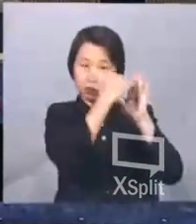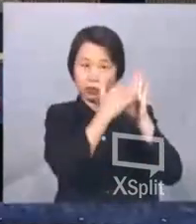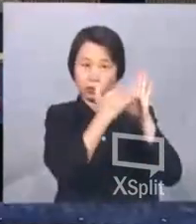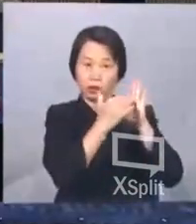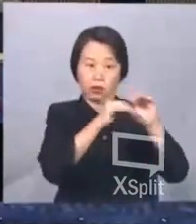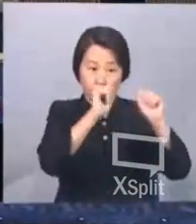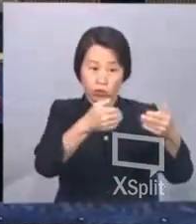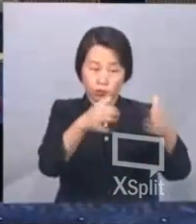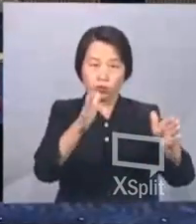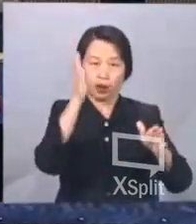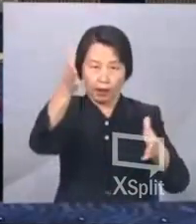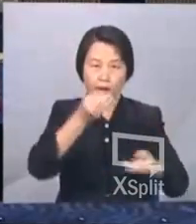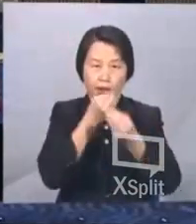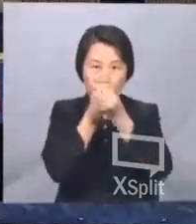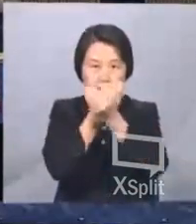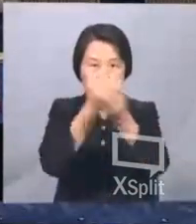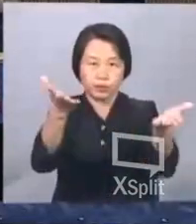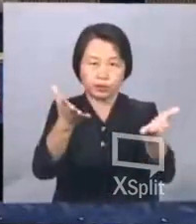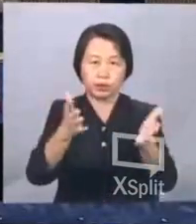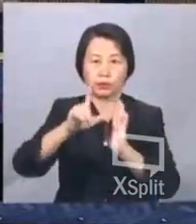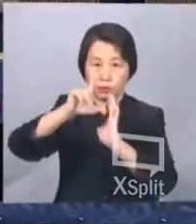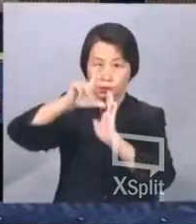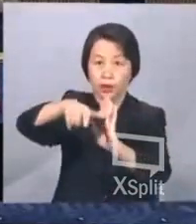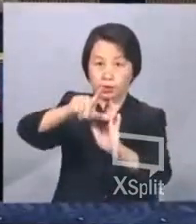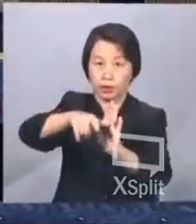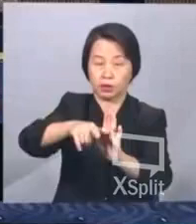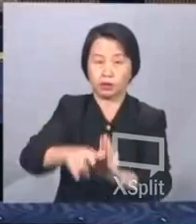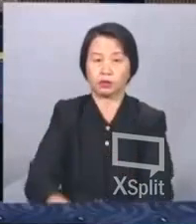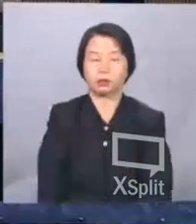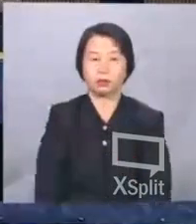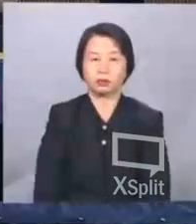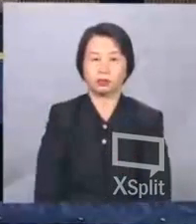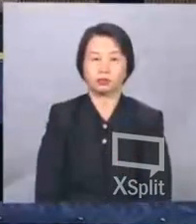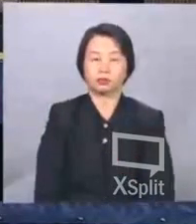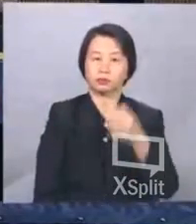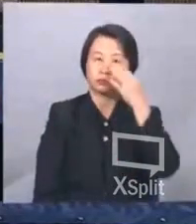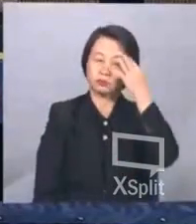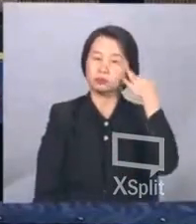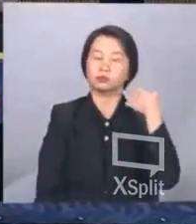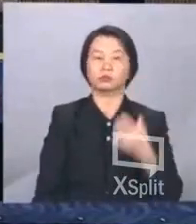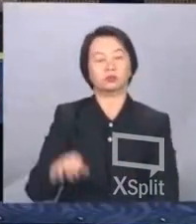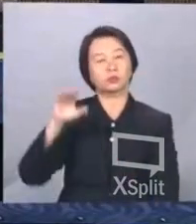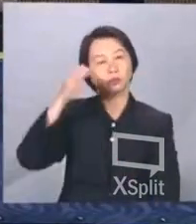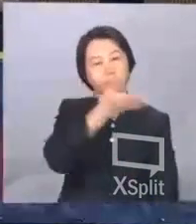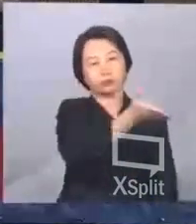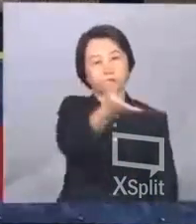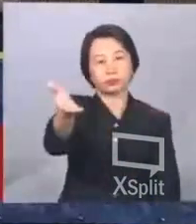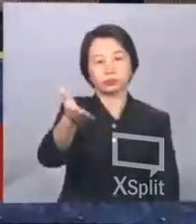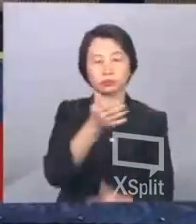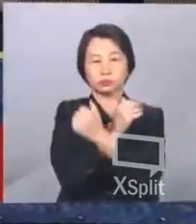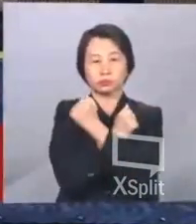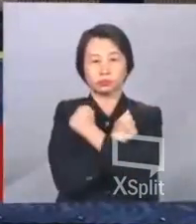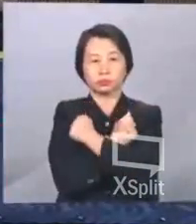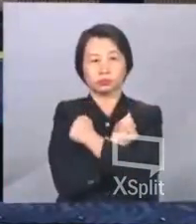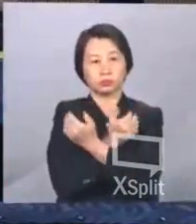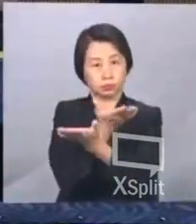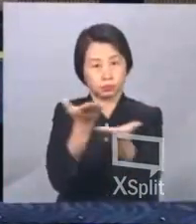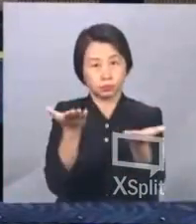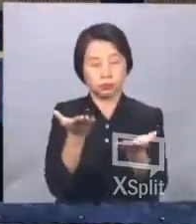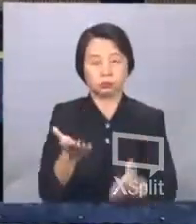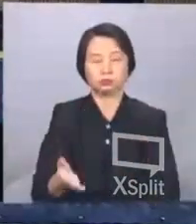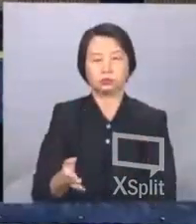diumumkan di kerajaan dalam AC yang terdekat ini Story yang saya kasihi sekian